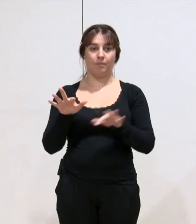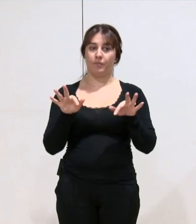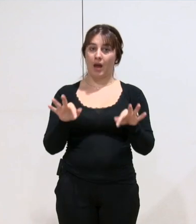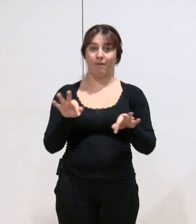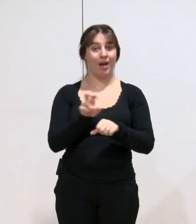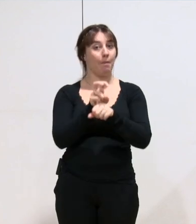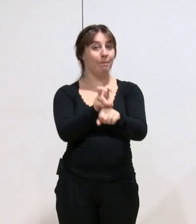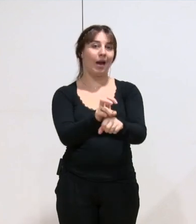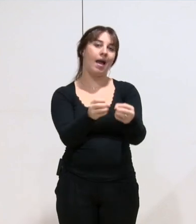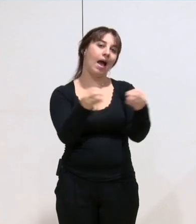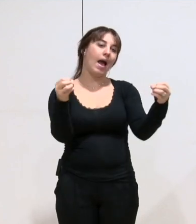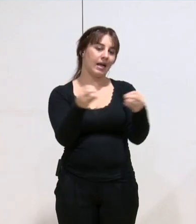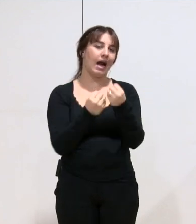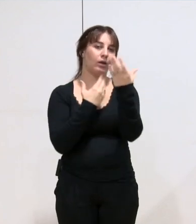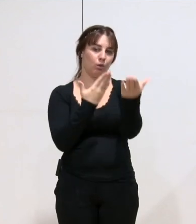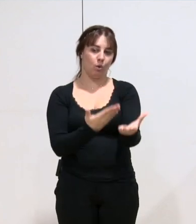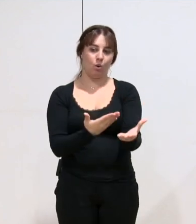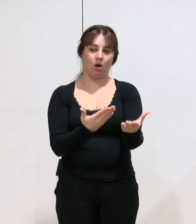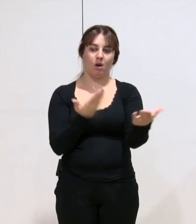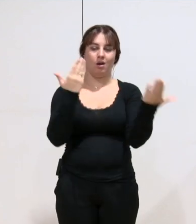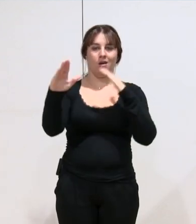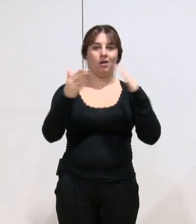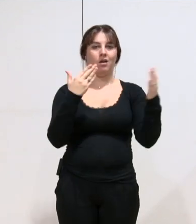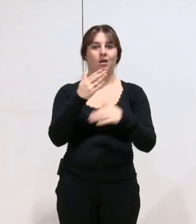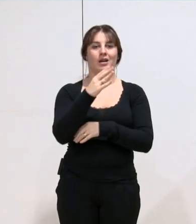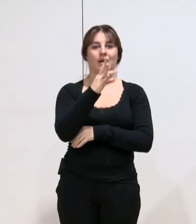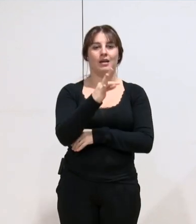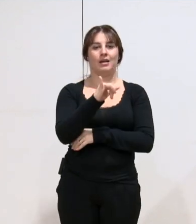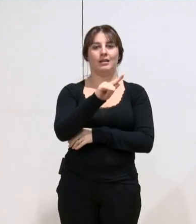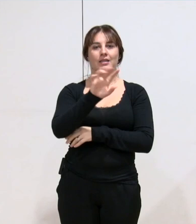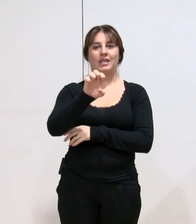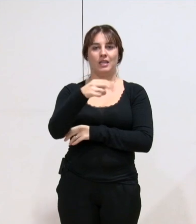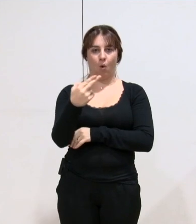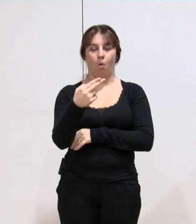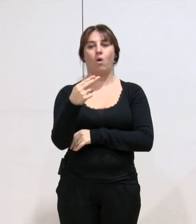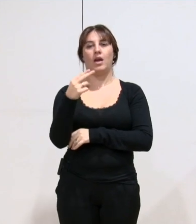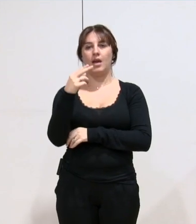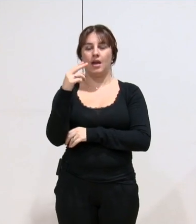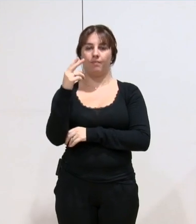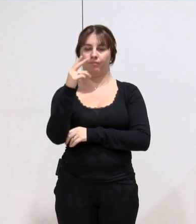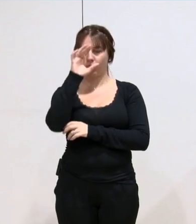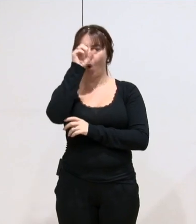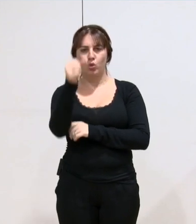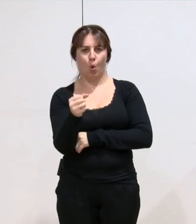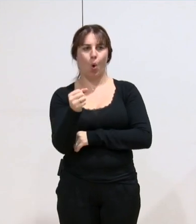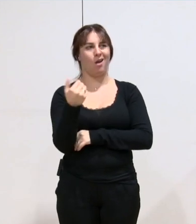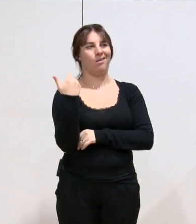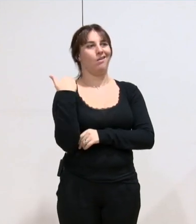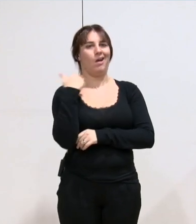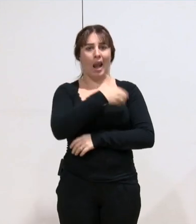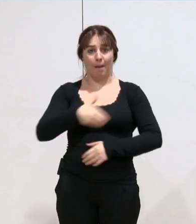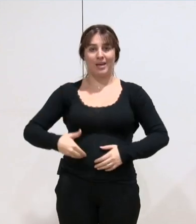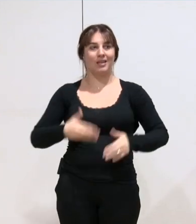titre gracieux de l'exposition Germaine Tillon et Geneviève de Gaulle, que nous avons eu donc dans le hall de la mairie,